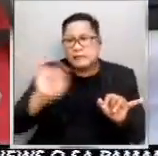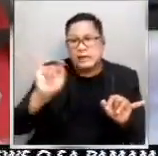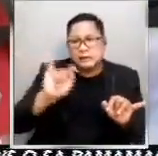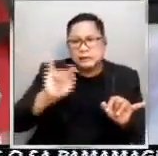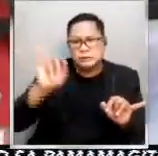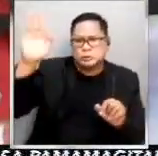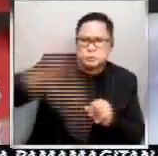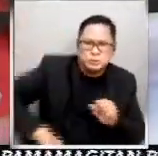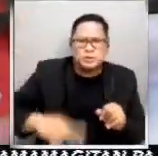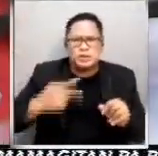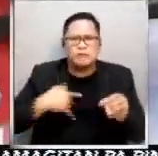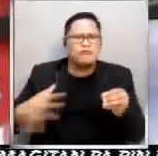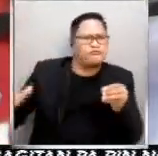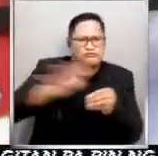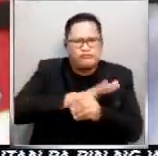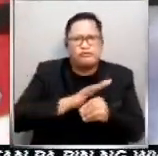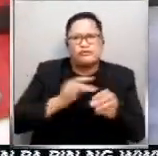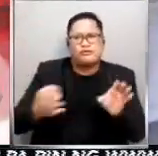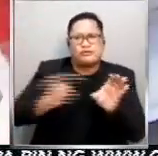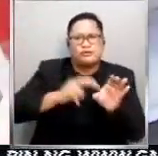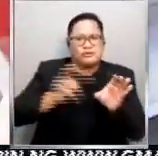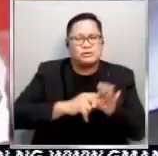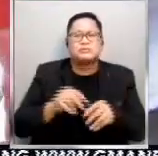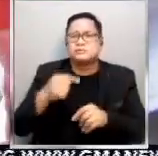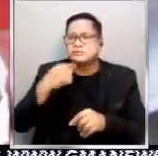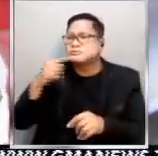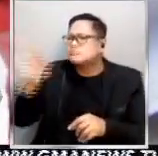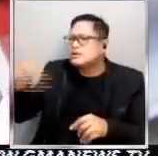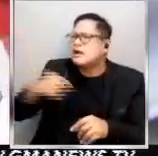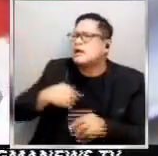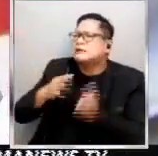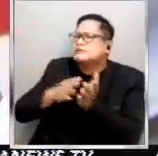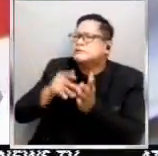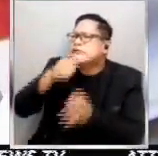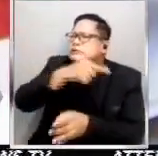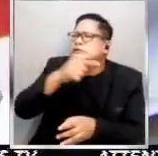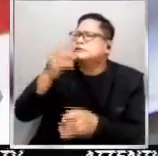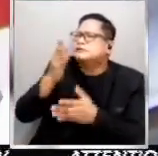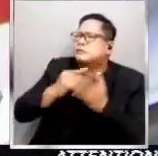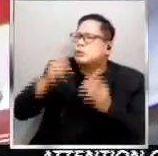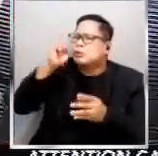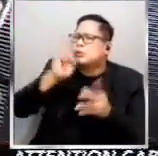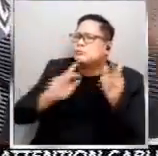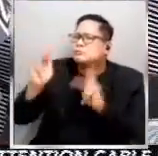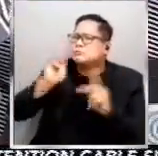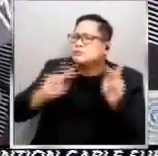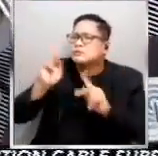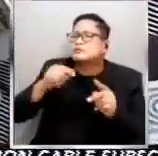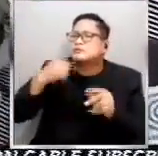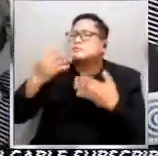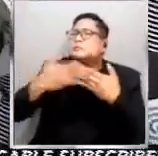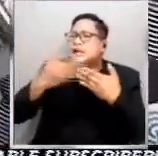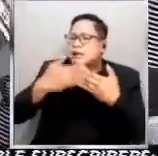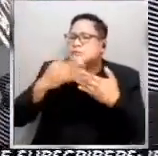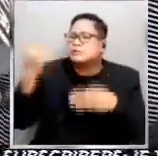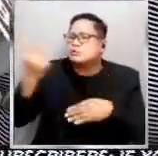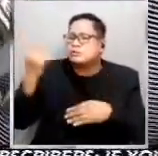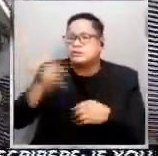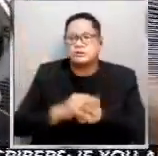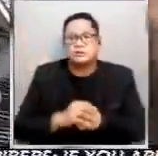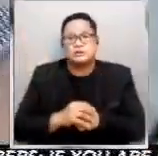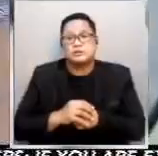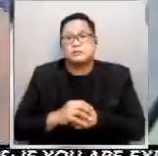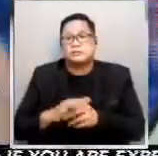Nakiusap po sa akin yung mga matanda po. Ayoko nga po isakay. Nakiusap po, malapit na naman daw po sila. Katwira ng isa sa mga